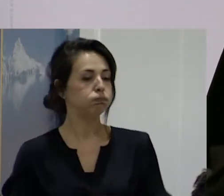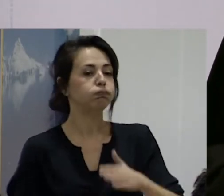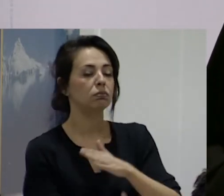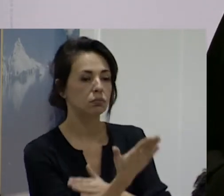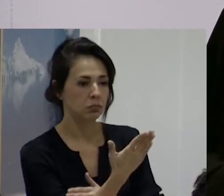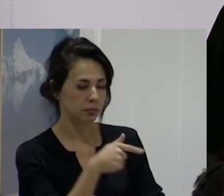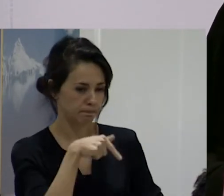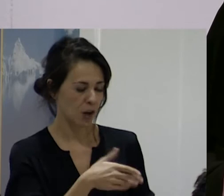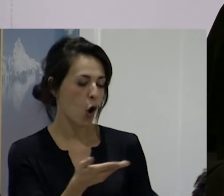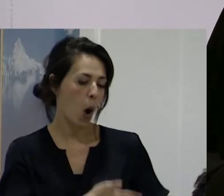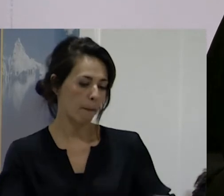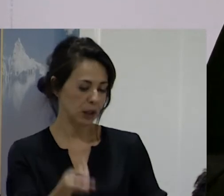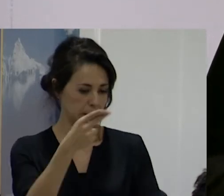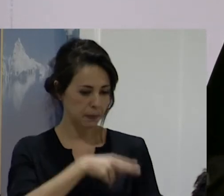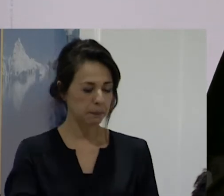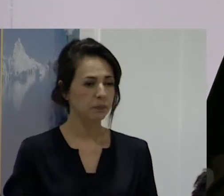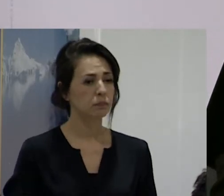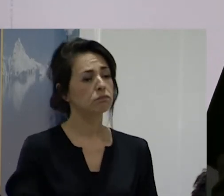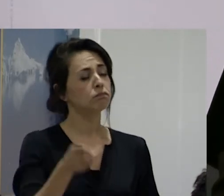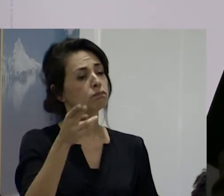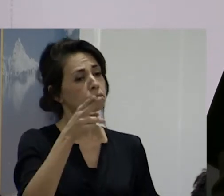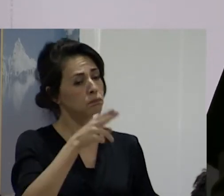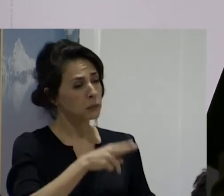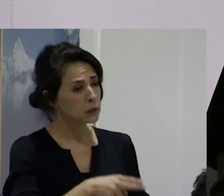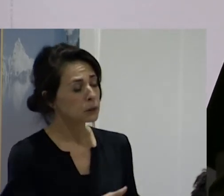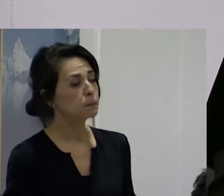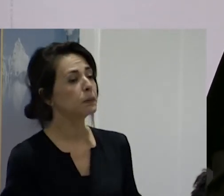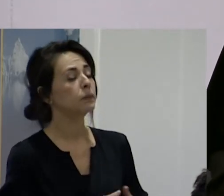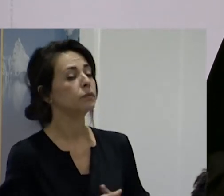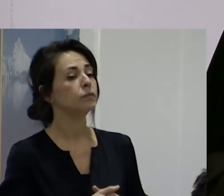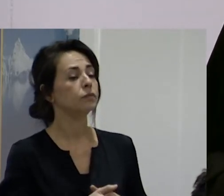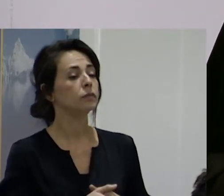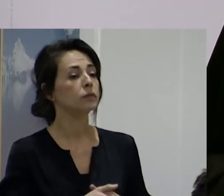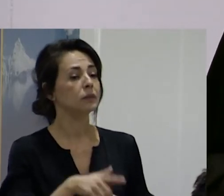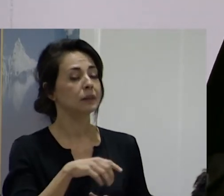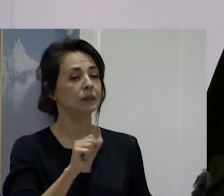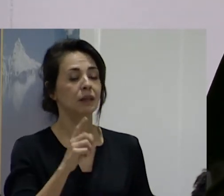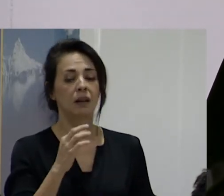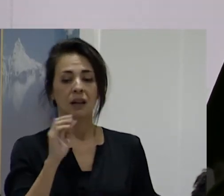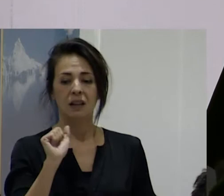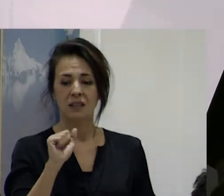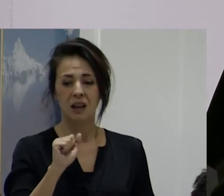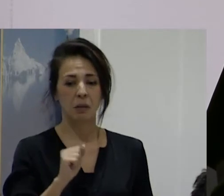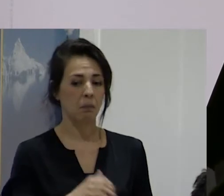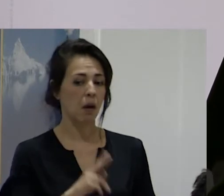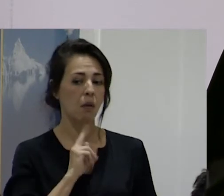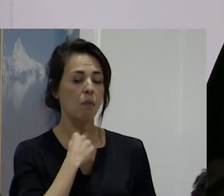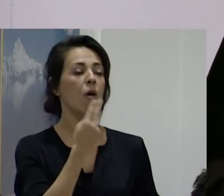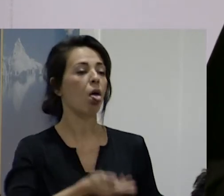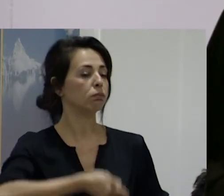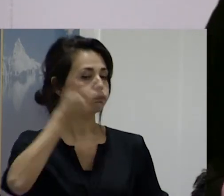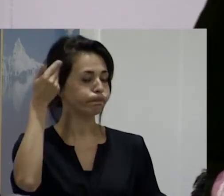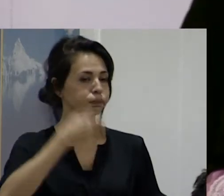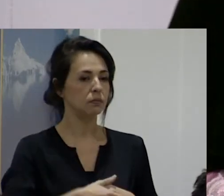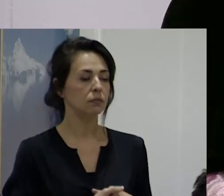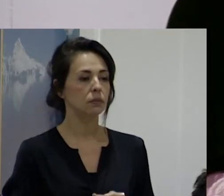el qual col·labora. Així mateix, i a través de la xarxa Altaveu, a la qual dona suport la Diputació d'Alacant,